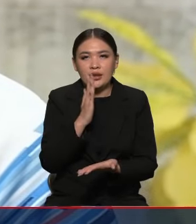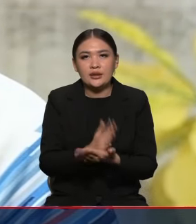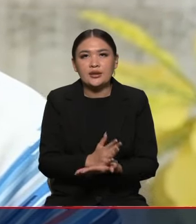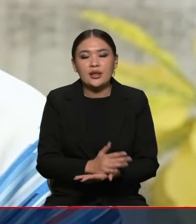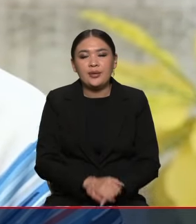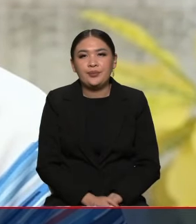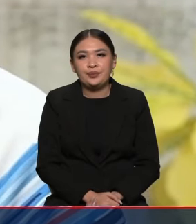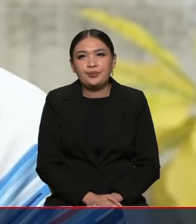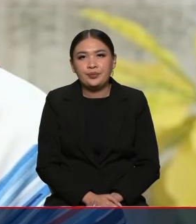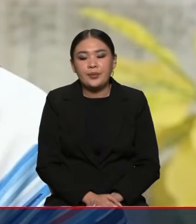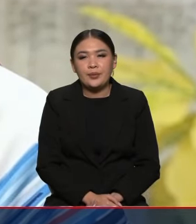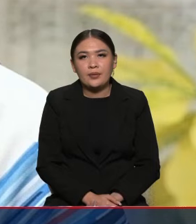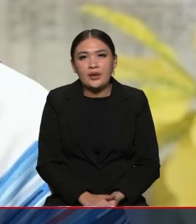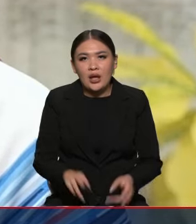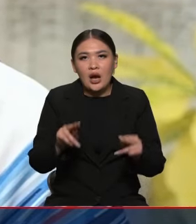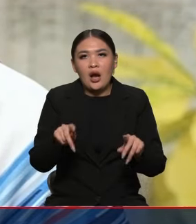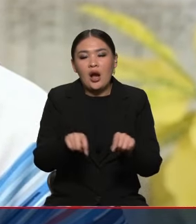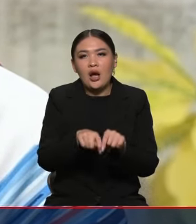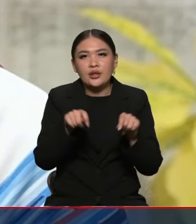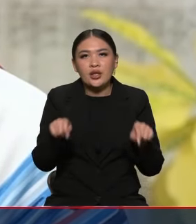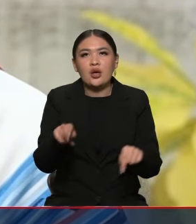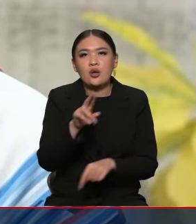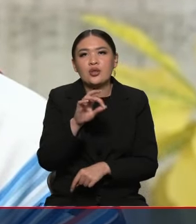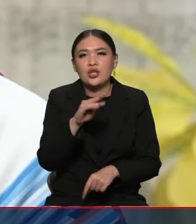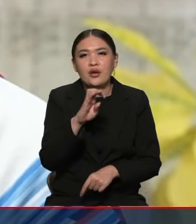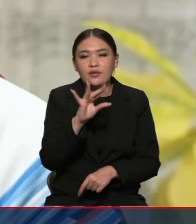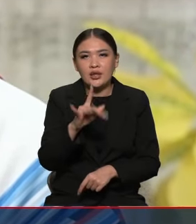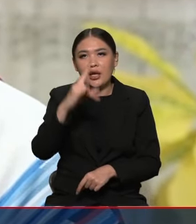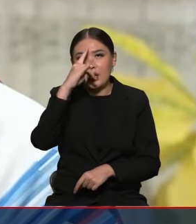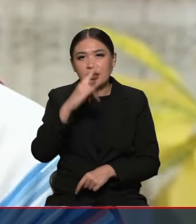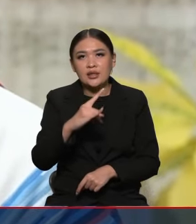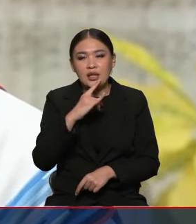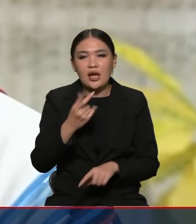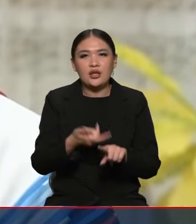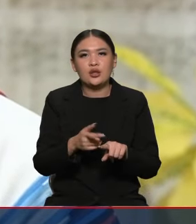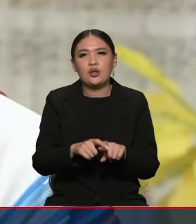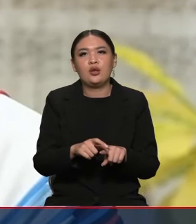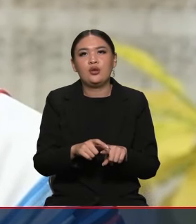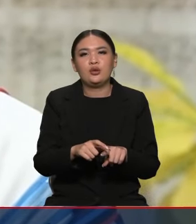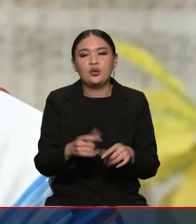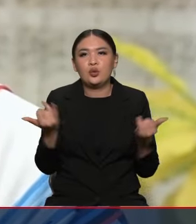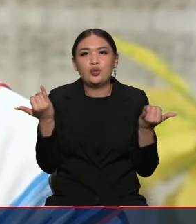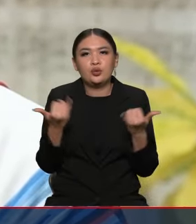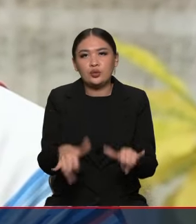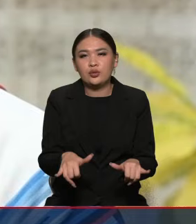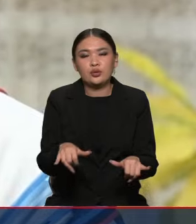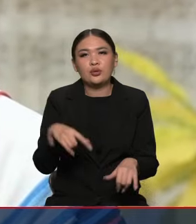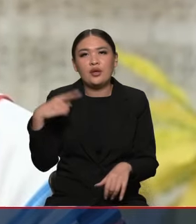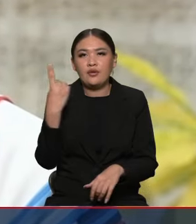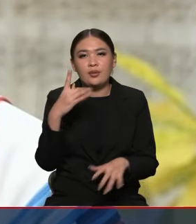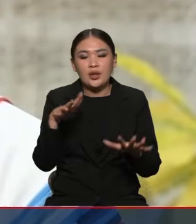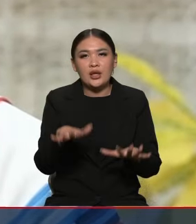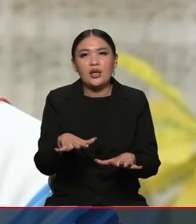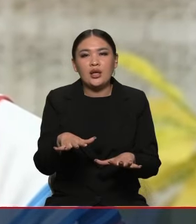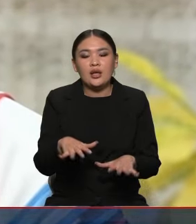деле, открытие кочевников в Казахстане – это впечатляюще. Во-первых, тех